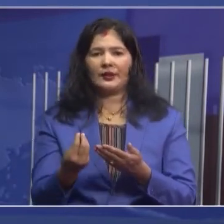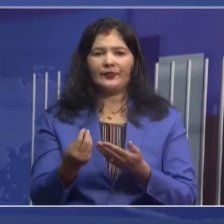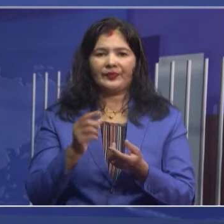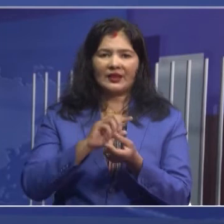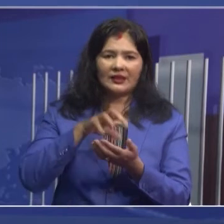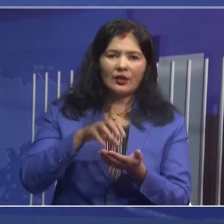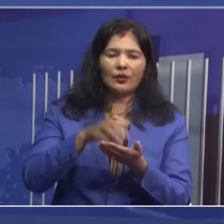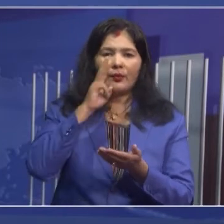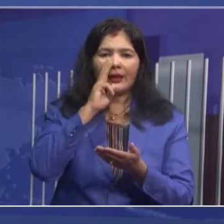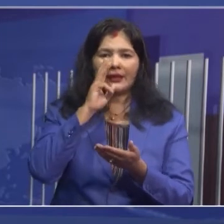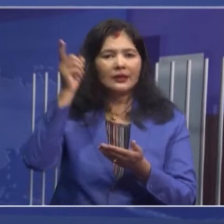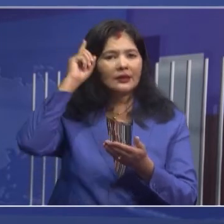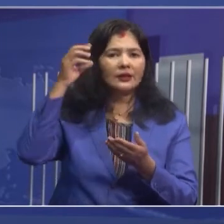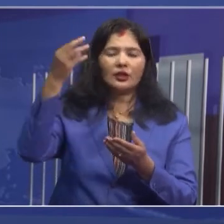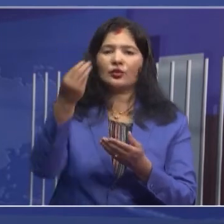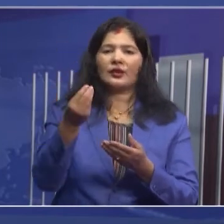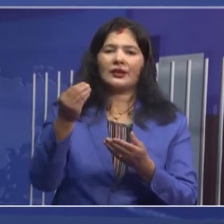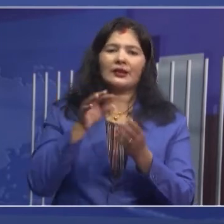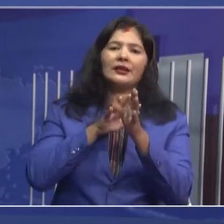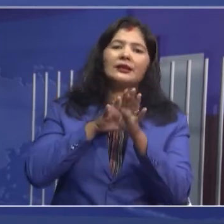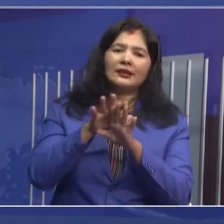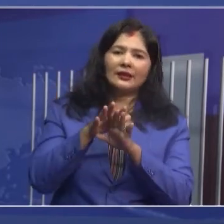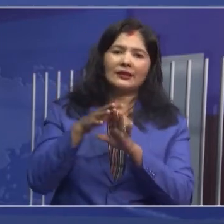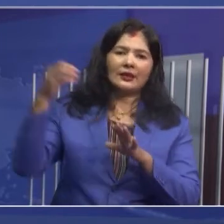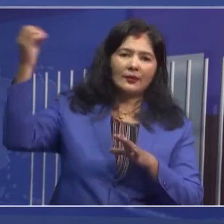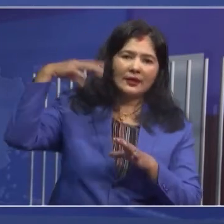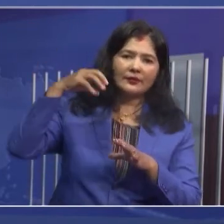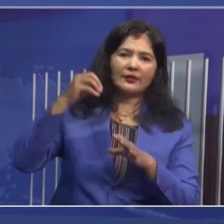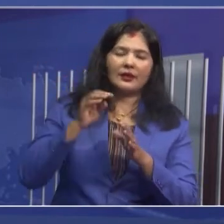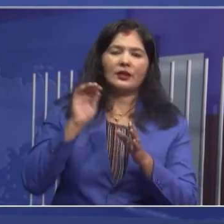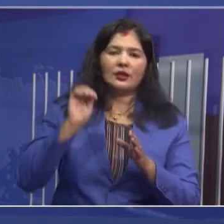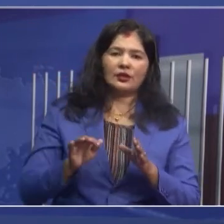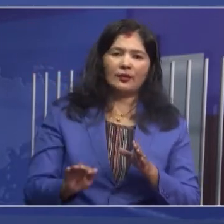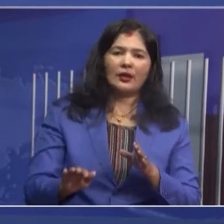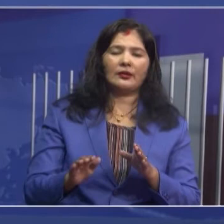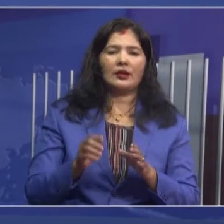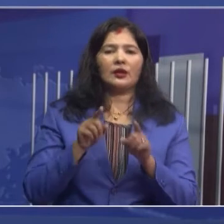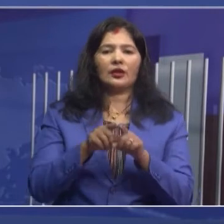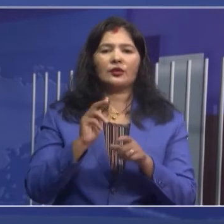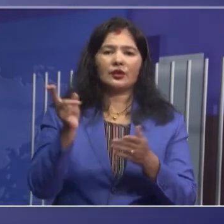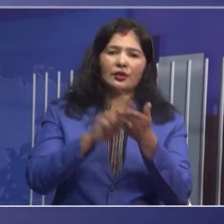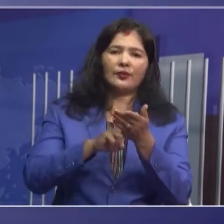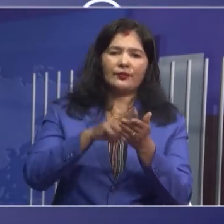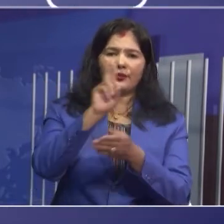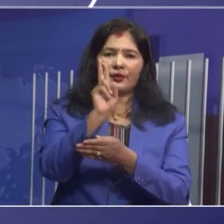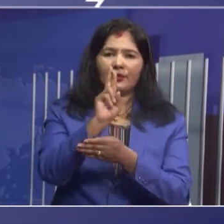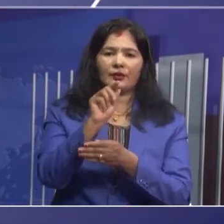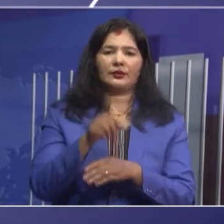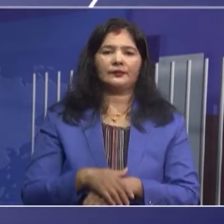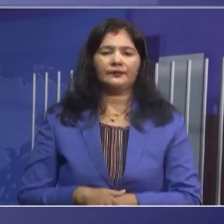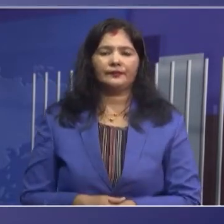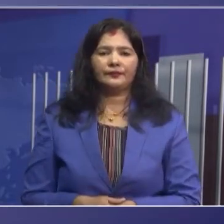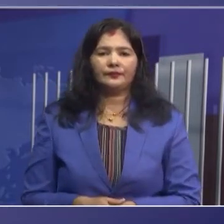मेघगर्जन चट्याङसहित हल्कादेखि मध्यम वर्षाको सम्भावना रहेको छ। अब मौसम सम्बन्धी थप विवरण।